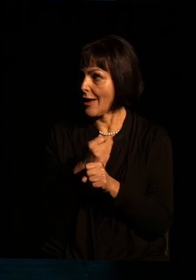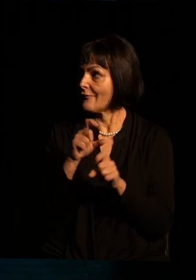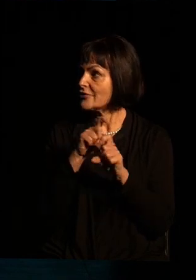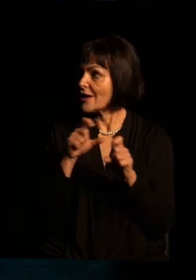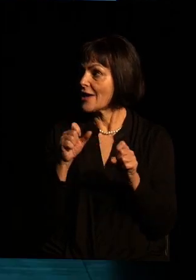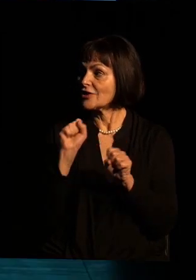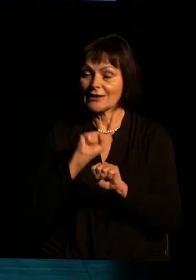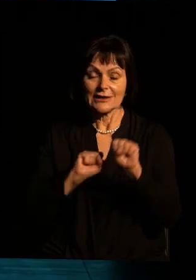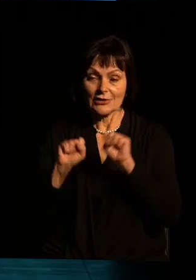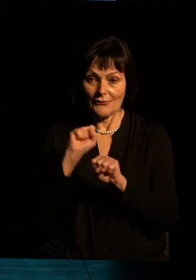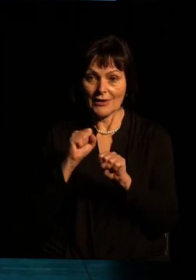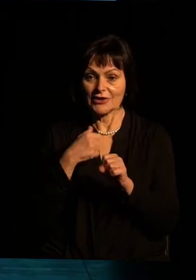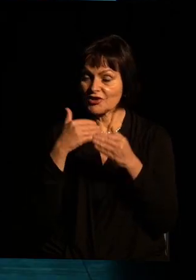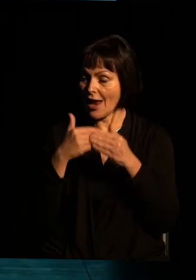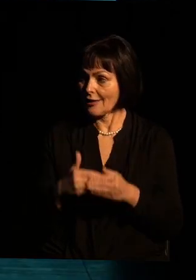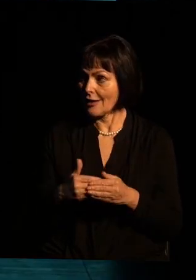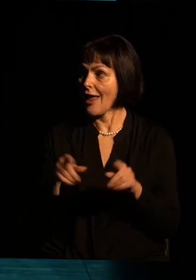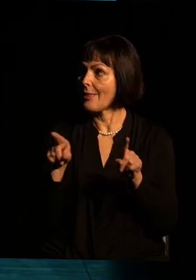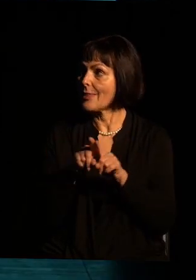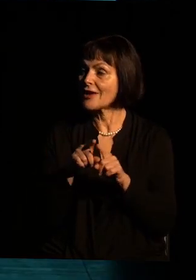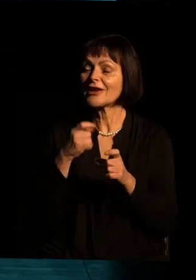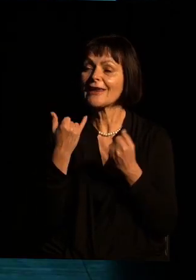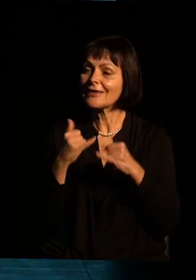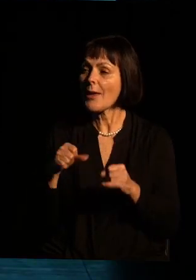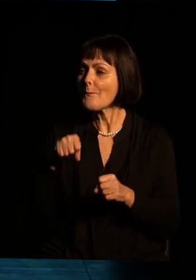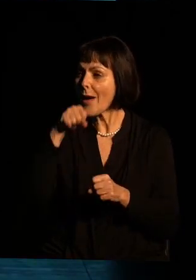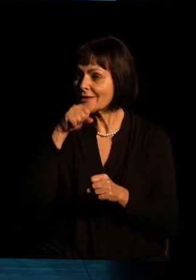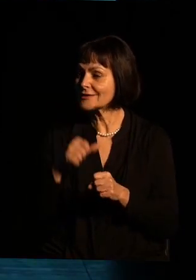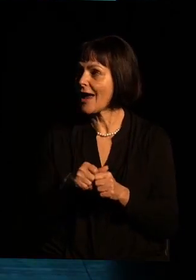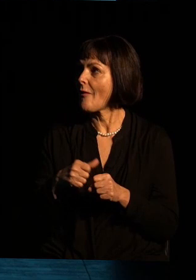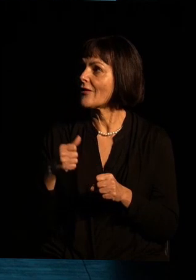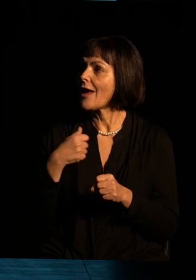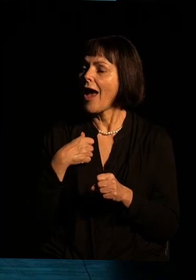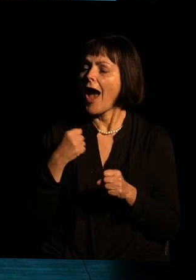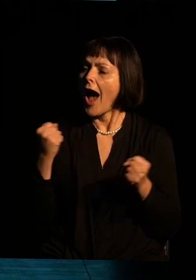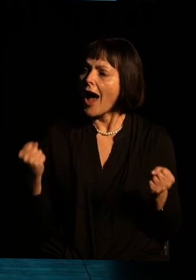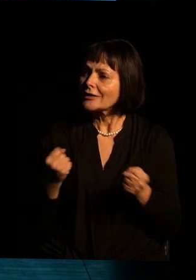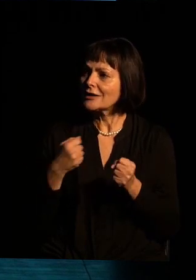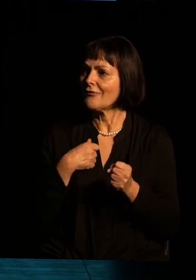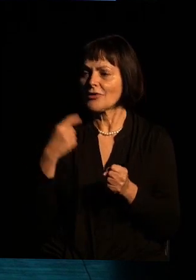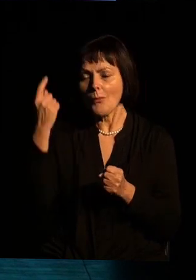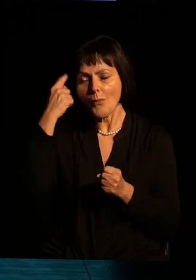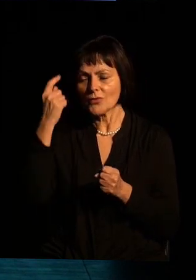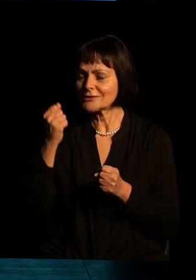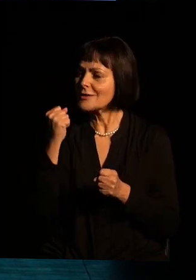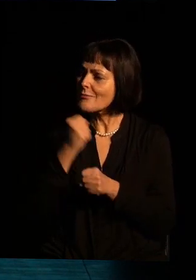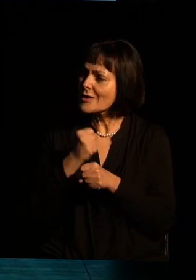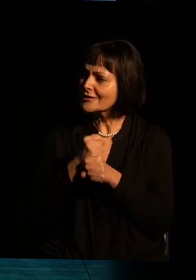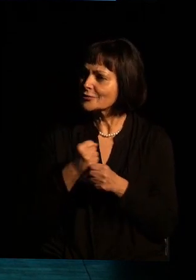takiego treningu na ściance. No a także realizuje swoje inne pasje, jest no niezwykle aktywny, cały czas mu pracuje mózg, bo